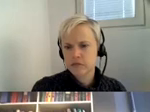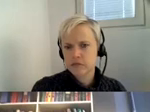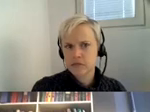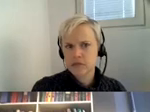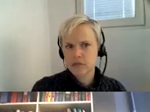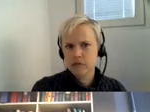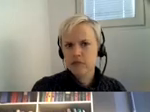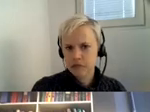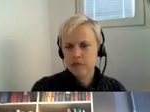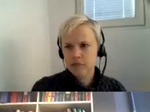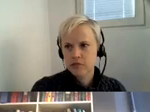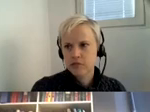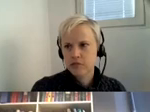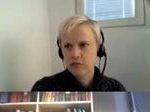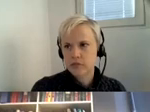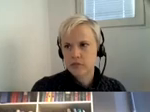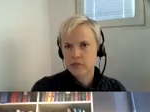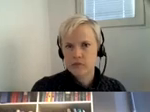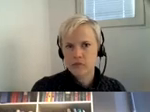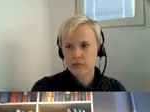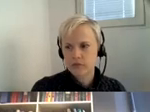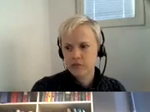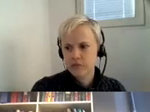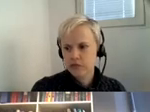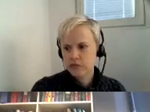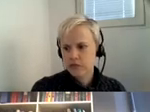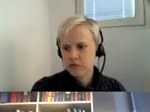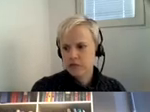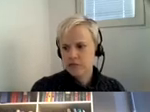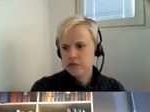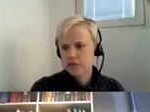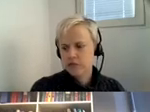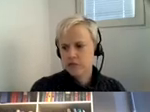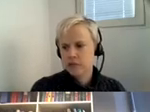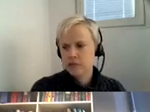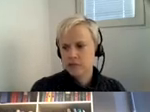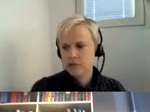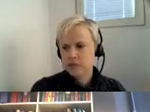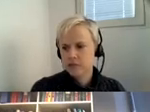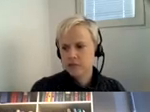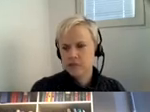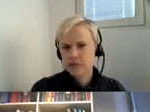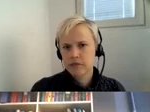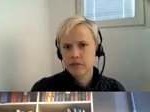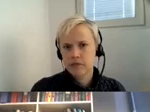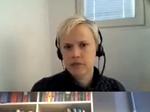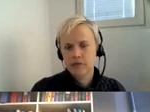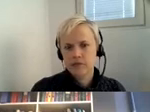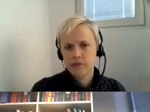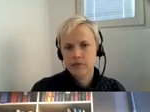jollain muulla tavalla. Ja yksi, mistä olen kuullut mainittavan, niin on tosiaankin nämä tällaiset mustat